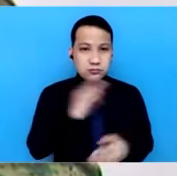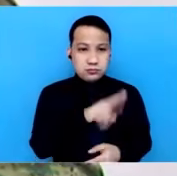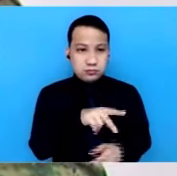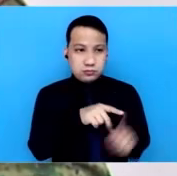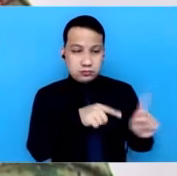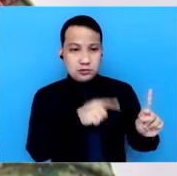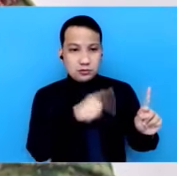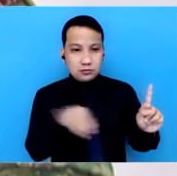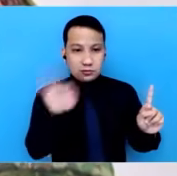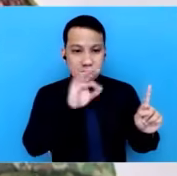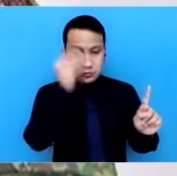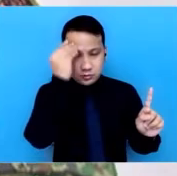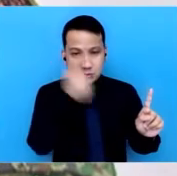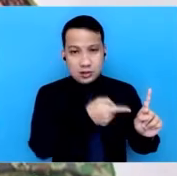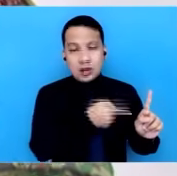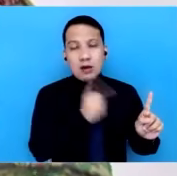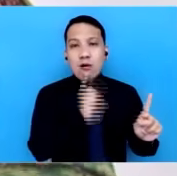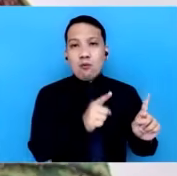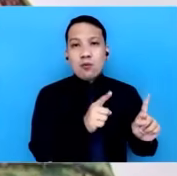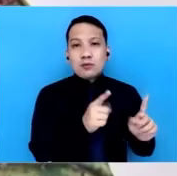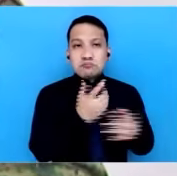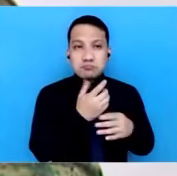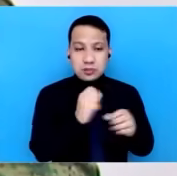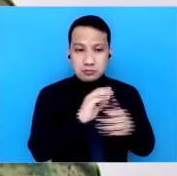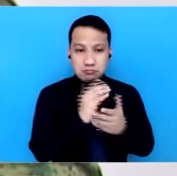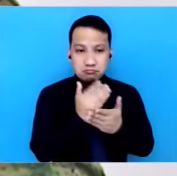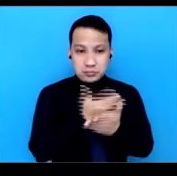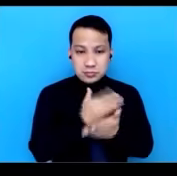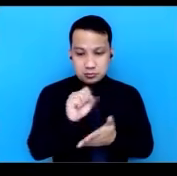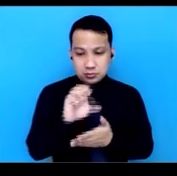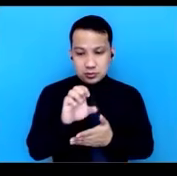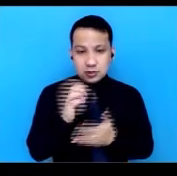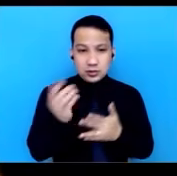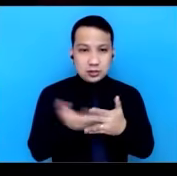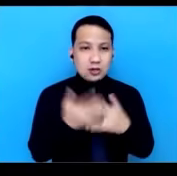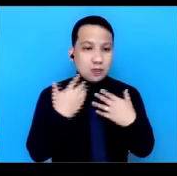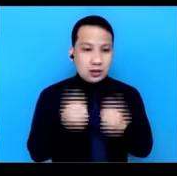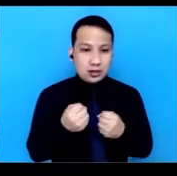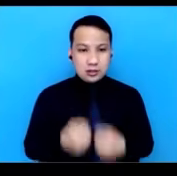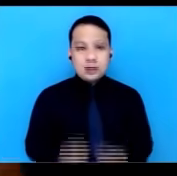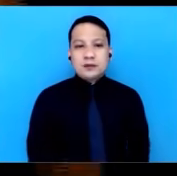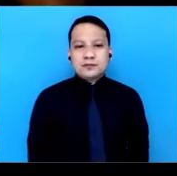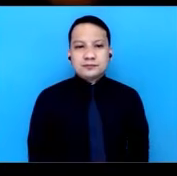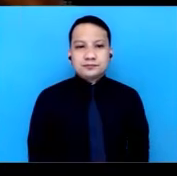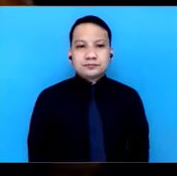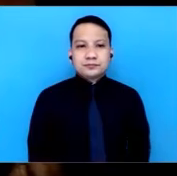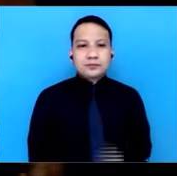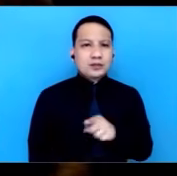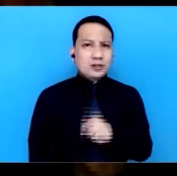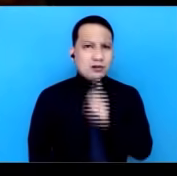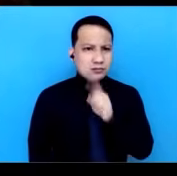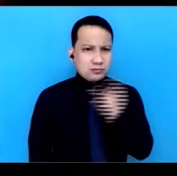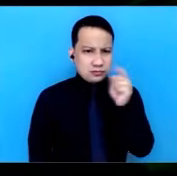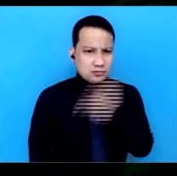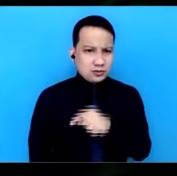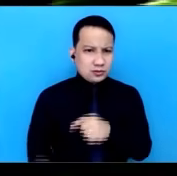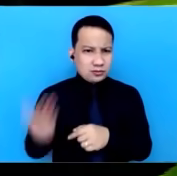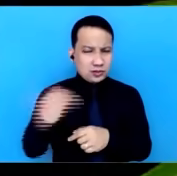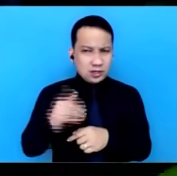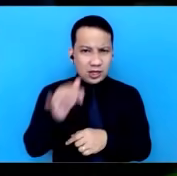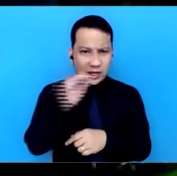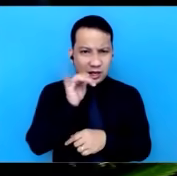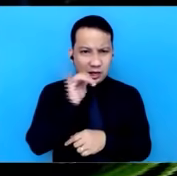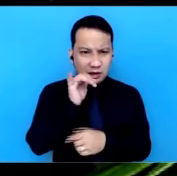na yung kaso natin is malakas. Hindi rin daw totoo na dahil sa impluensya ng mga